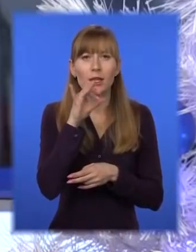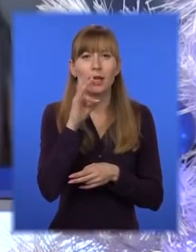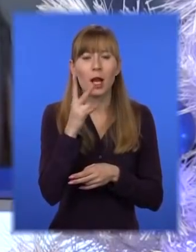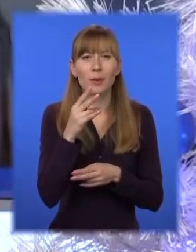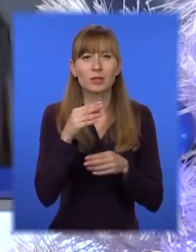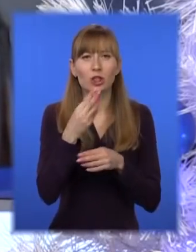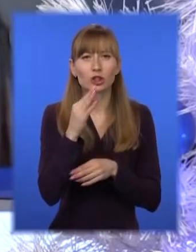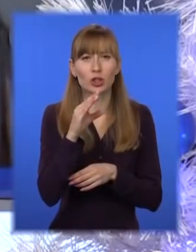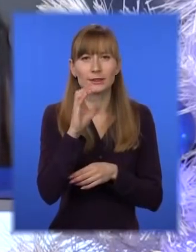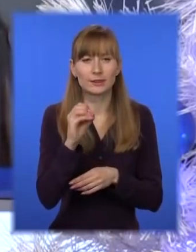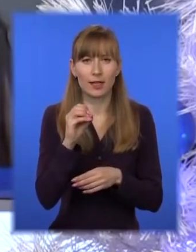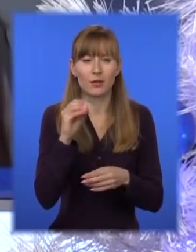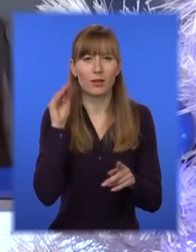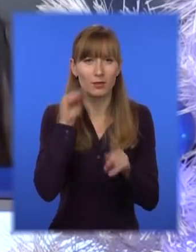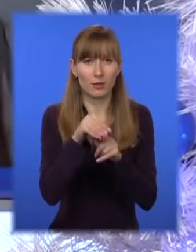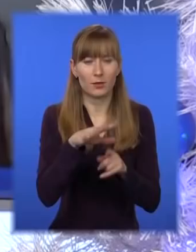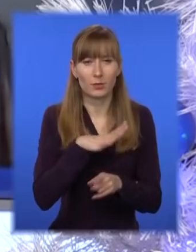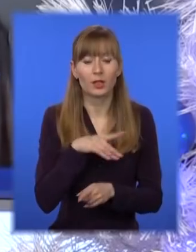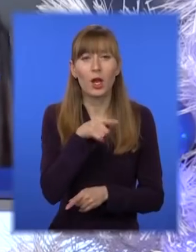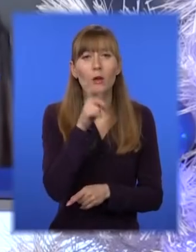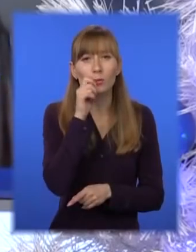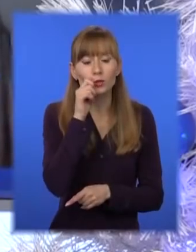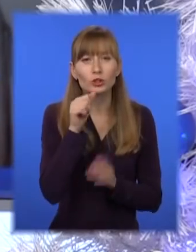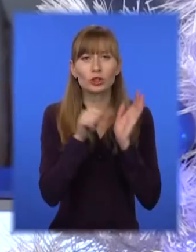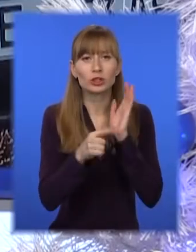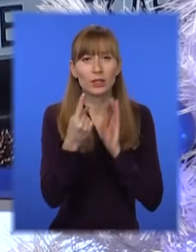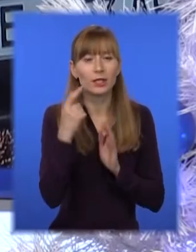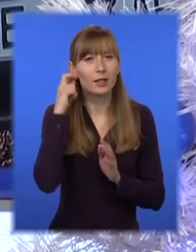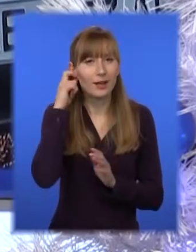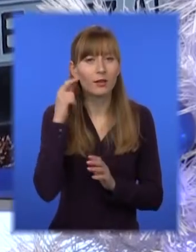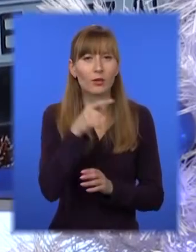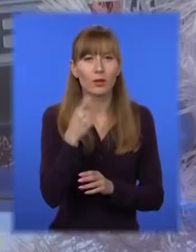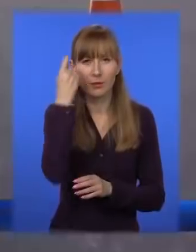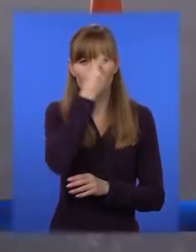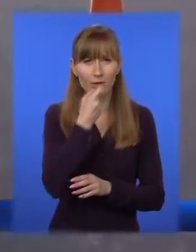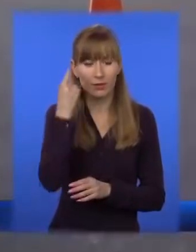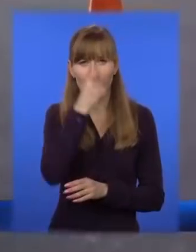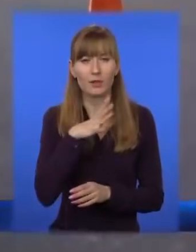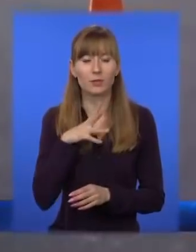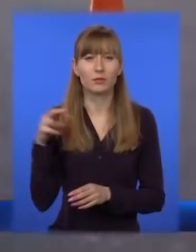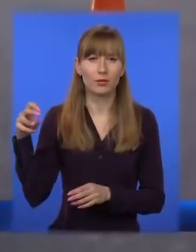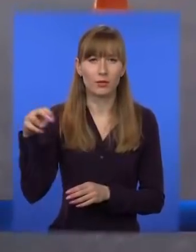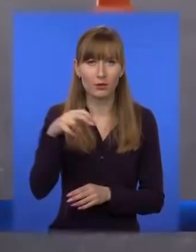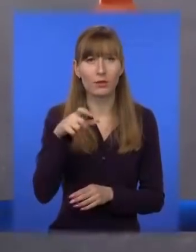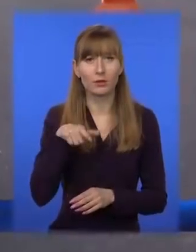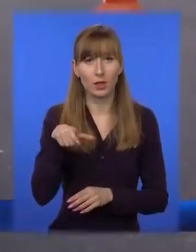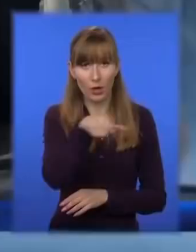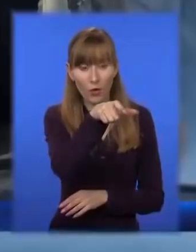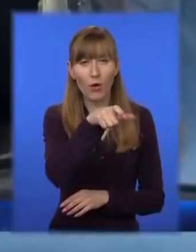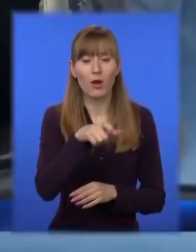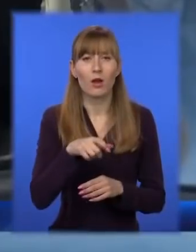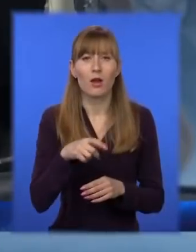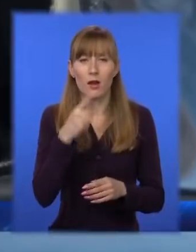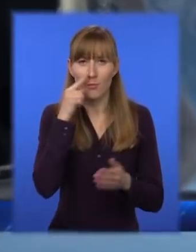Нікопольському шосе. За словами очевидців, нетверезий 61-річний містянин хуткою ходою вийшов на проїжджу